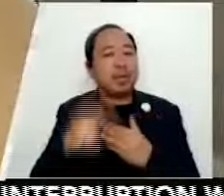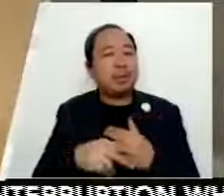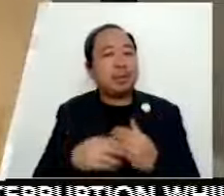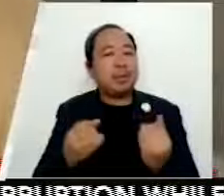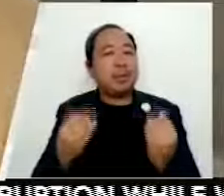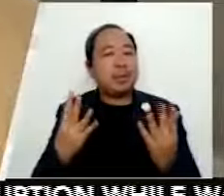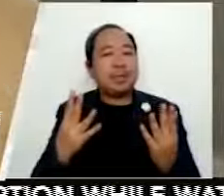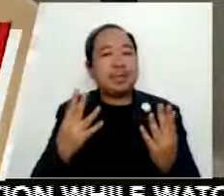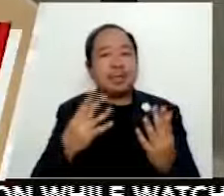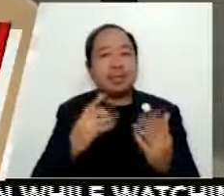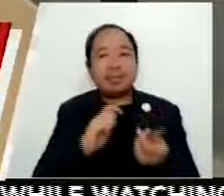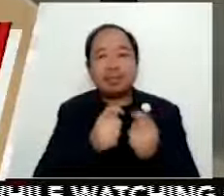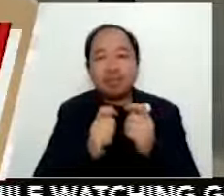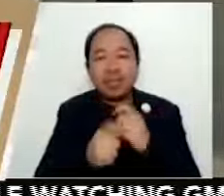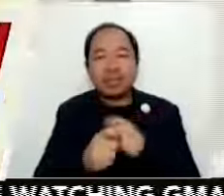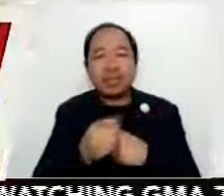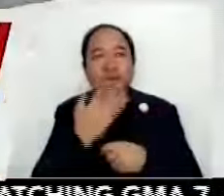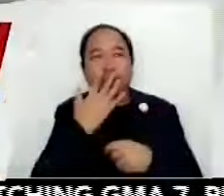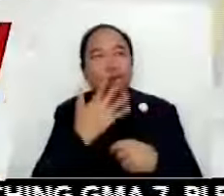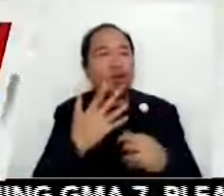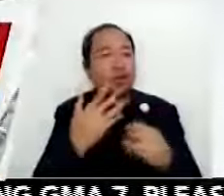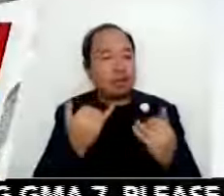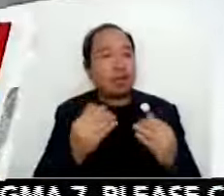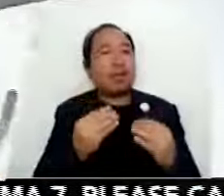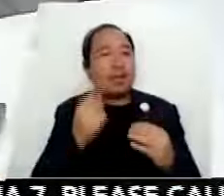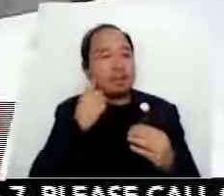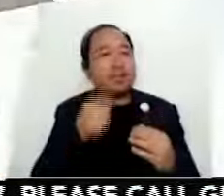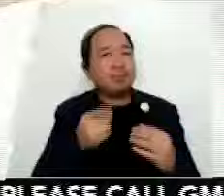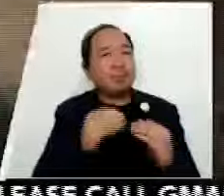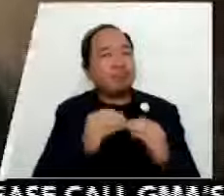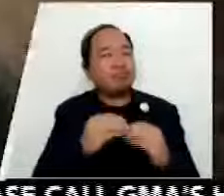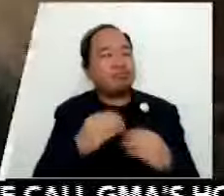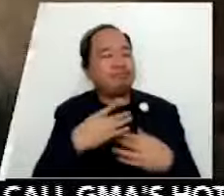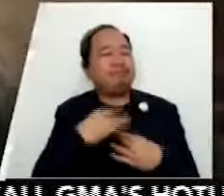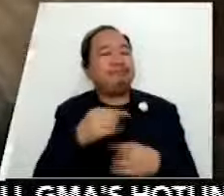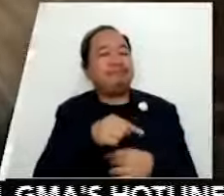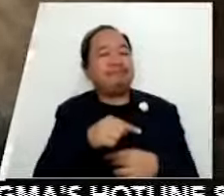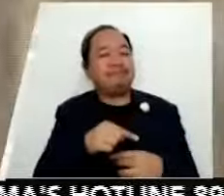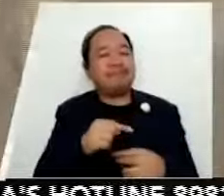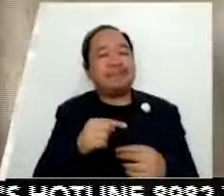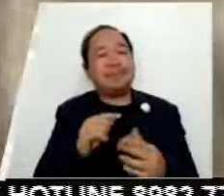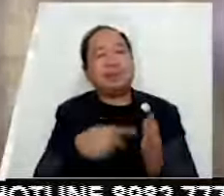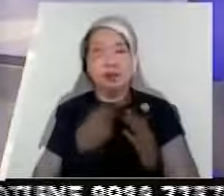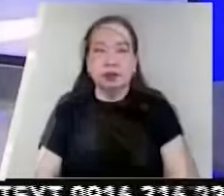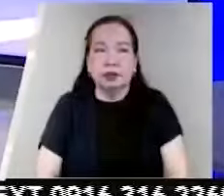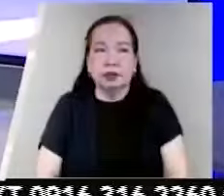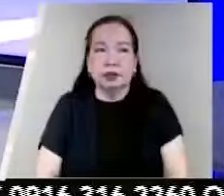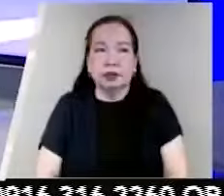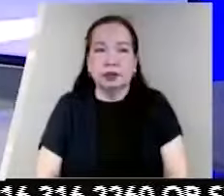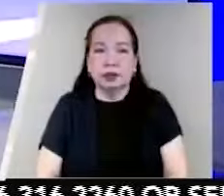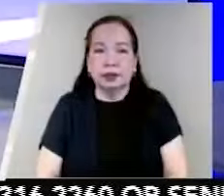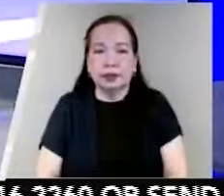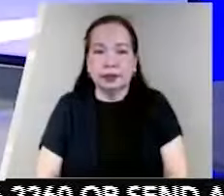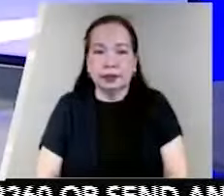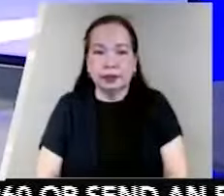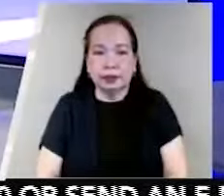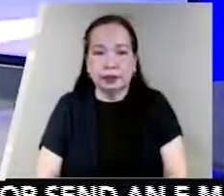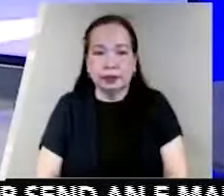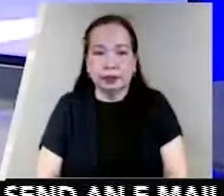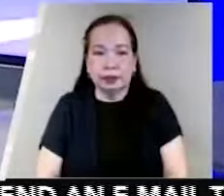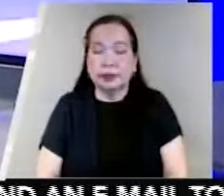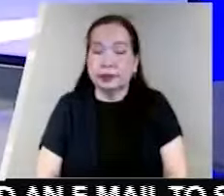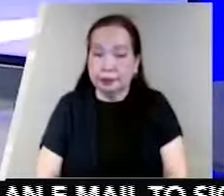marami. Kaya mas lalo niyo pong magugustuhan. Nelson Canlas, updated sa Showbiz Happening! As a young